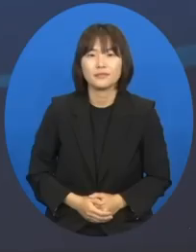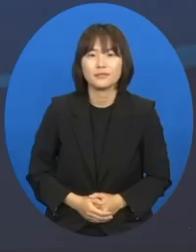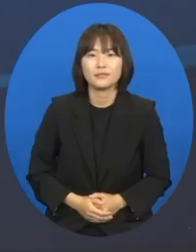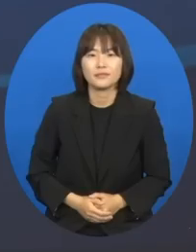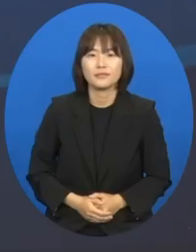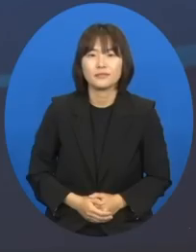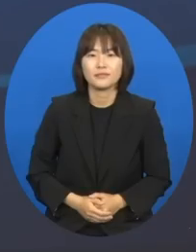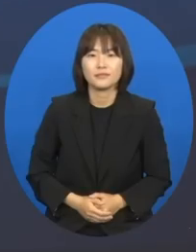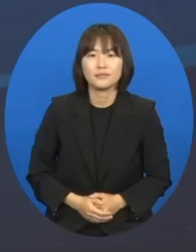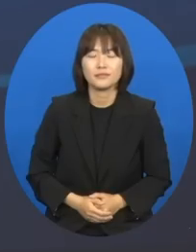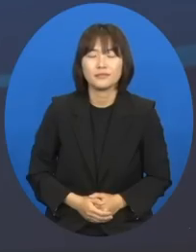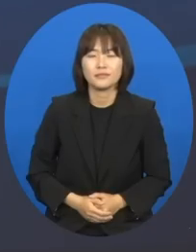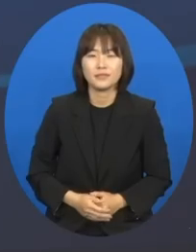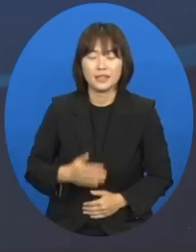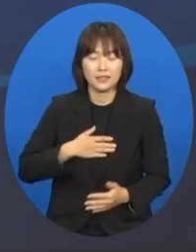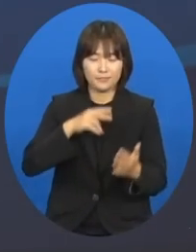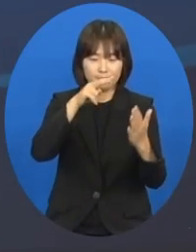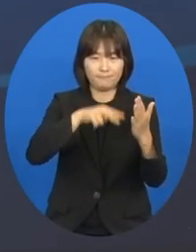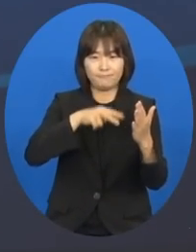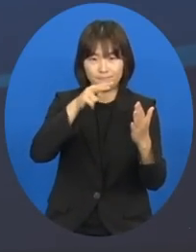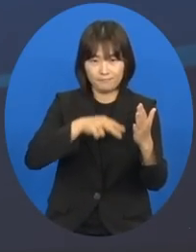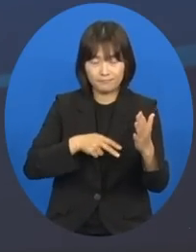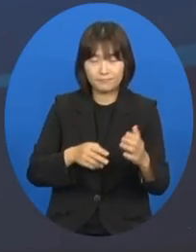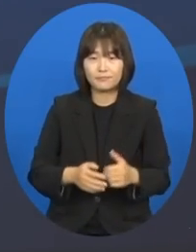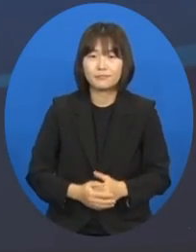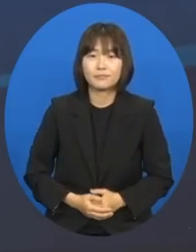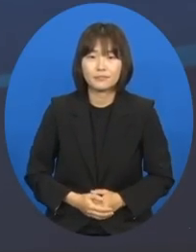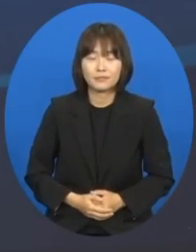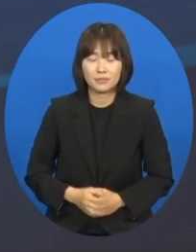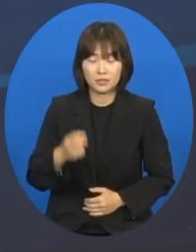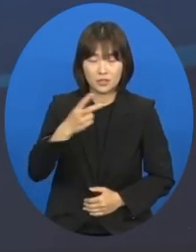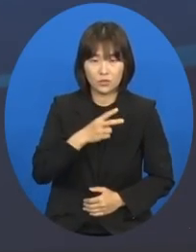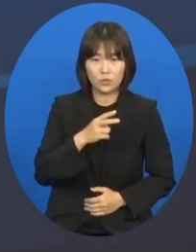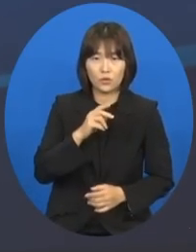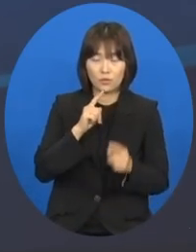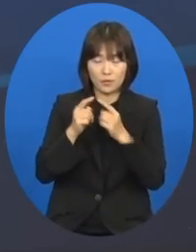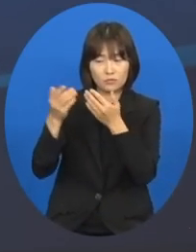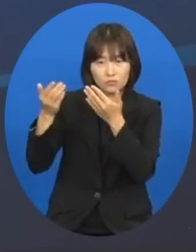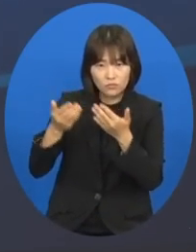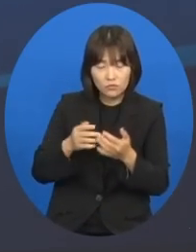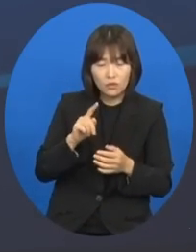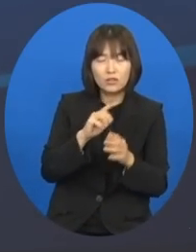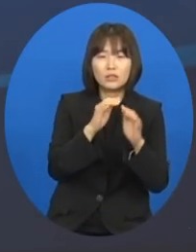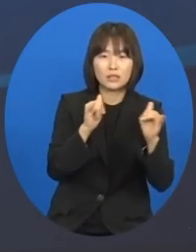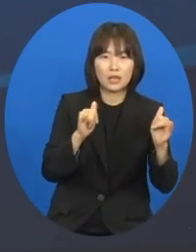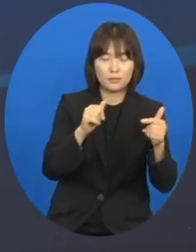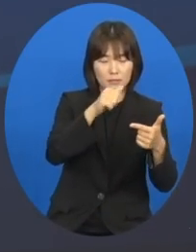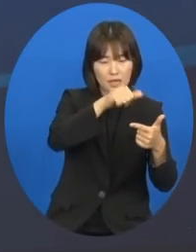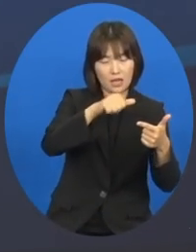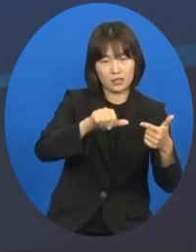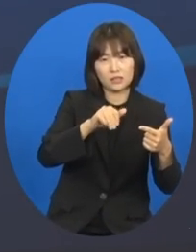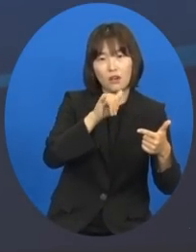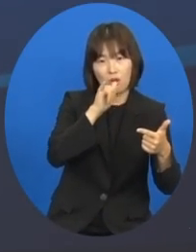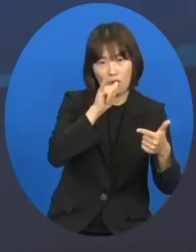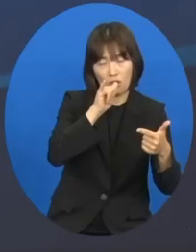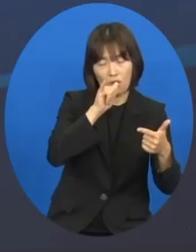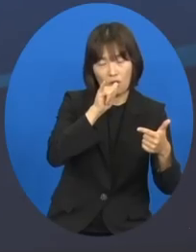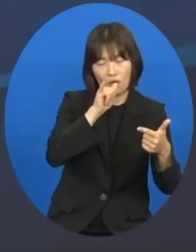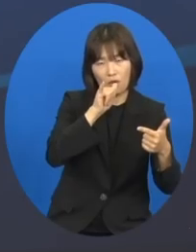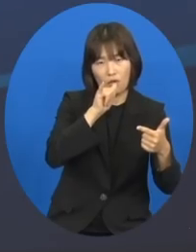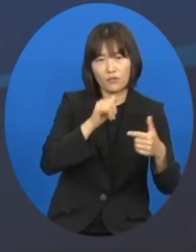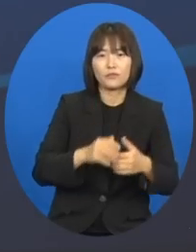제가 한번 읽어보겠습니다 또 이르시되 어떤 사람에게 두 아들이 있는데